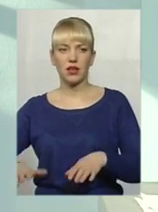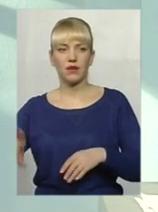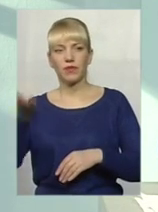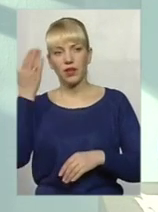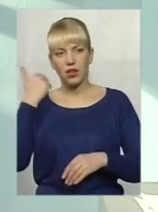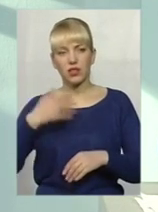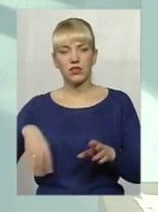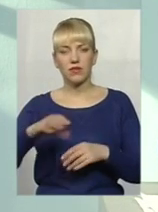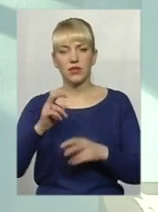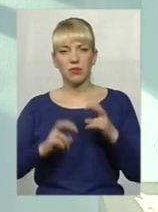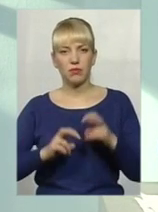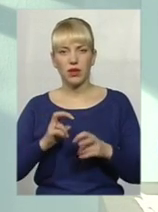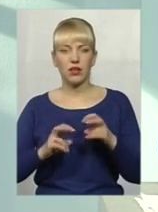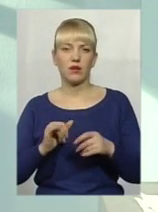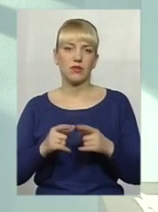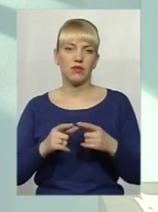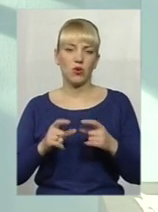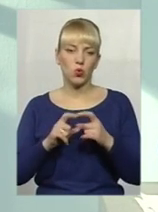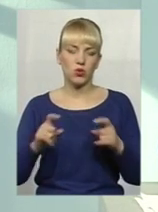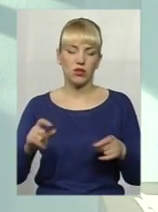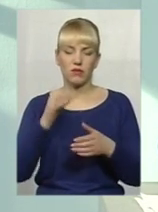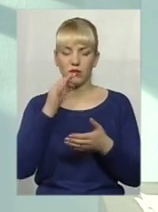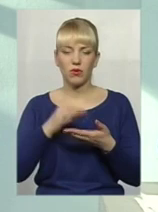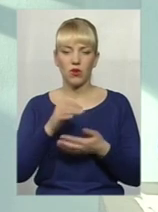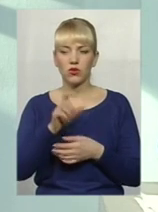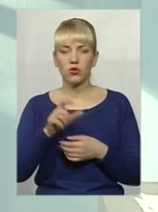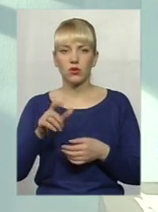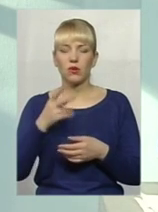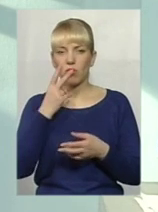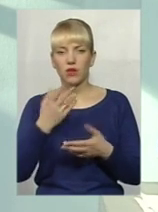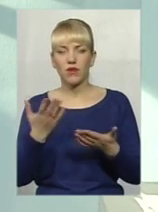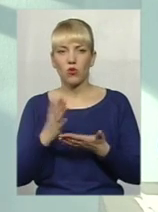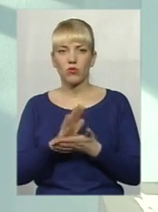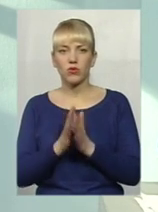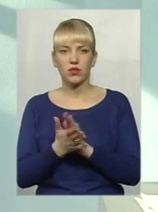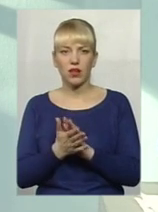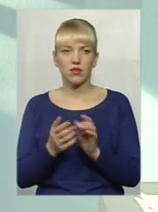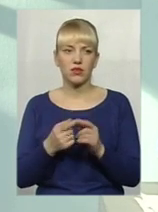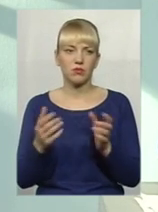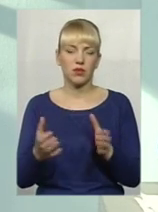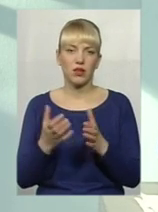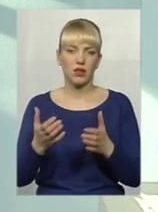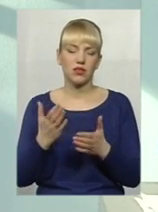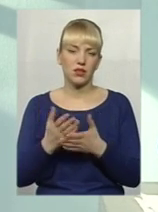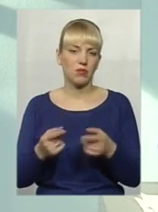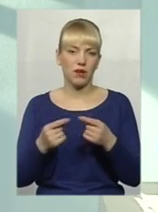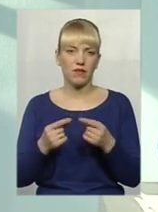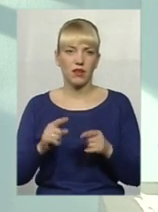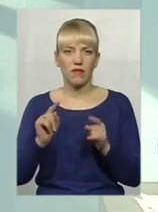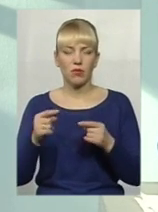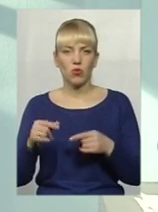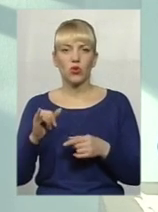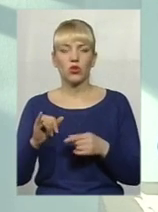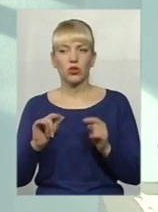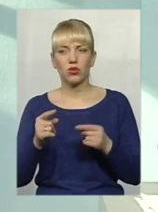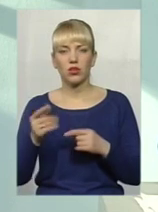всі підприємства, установи, відповідальні особи нам показували, в якому стані вони зберігаються, є певні вимоги. І тому тоді,